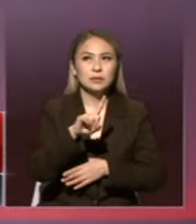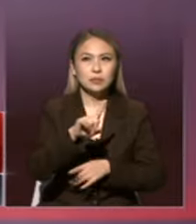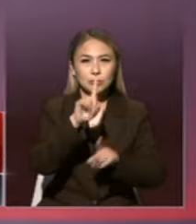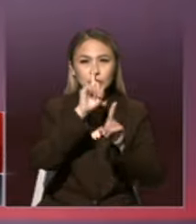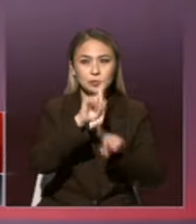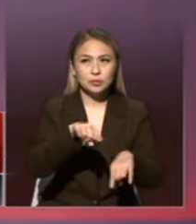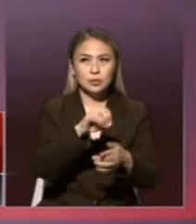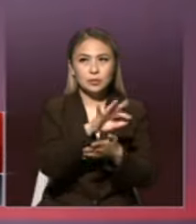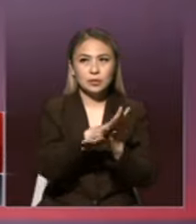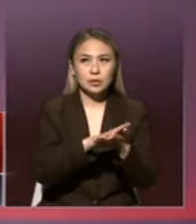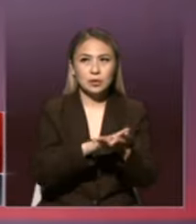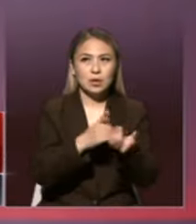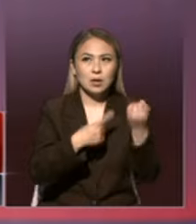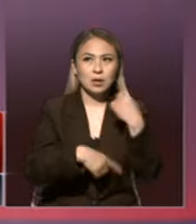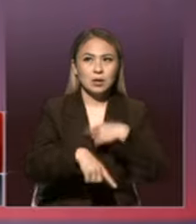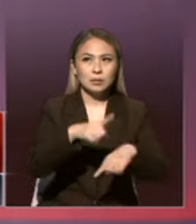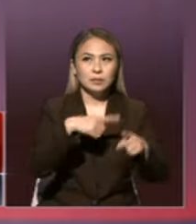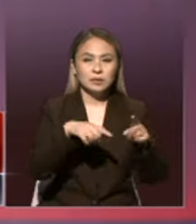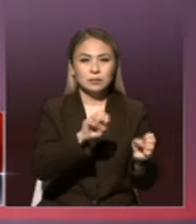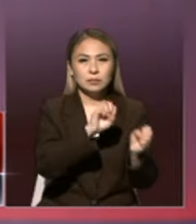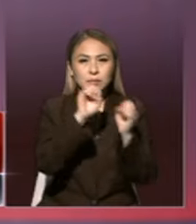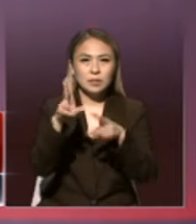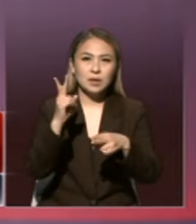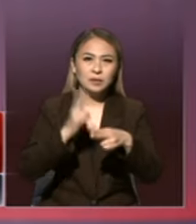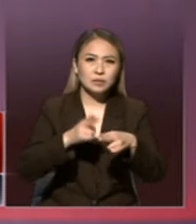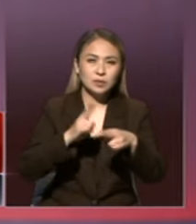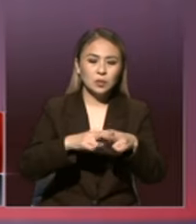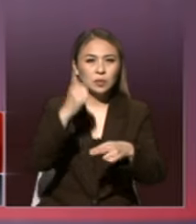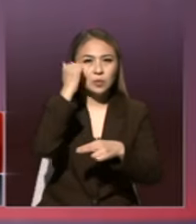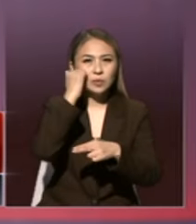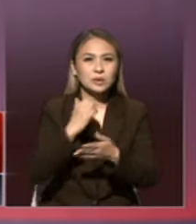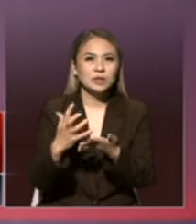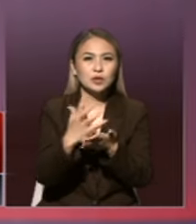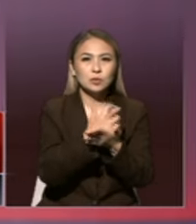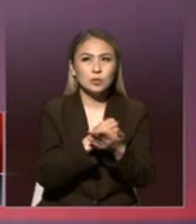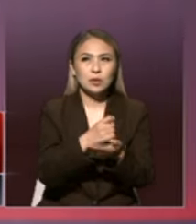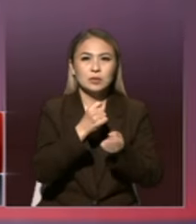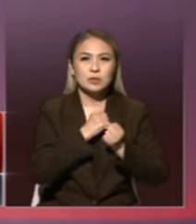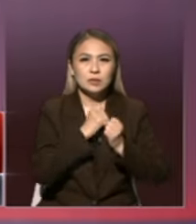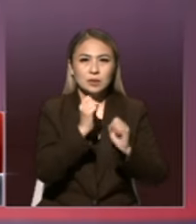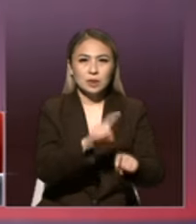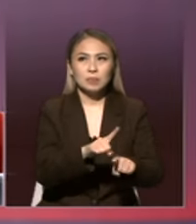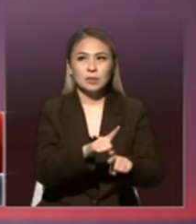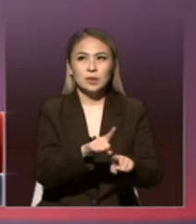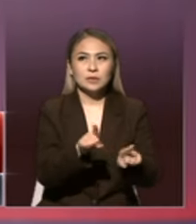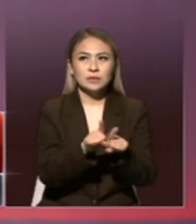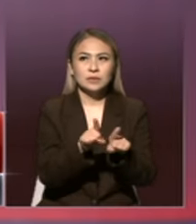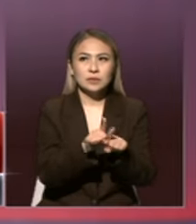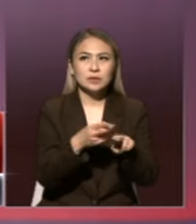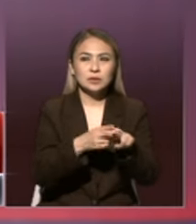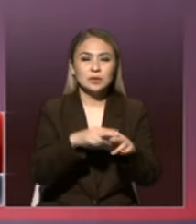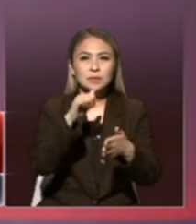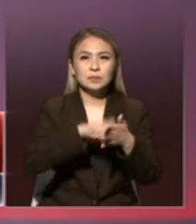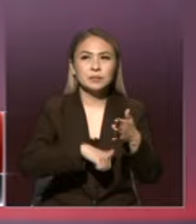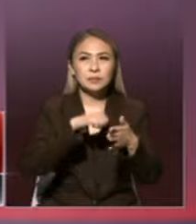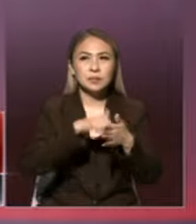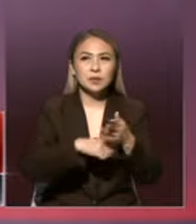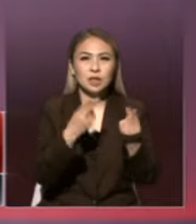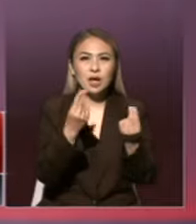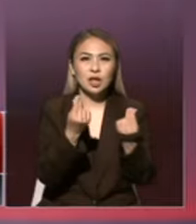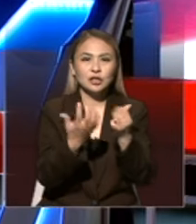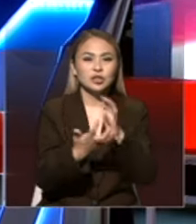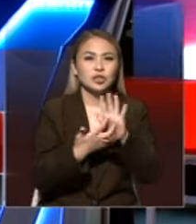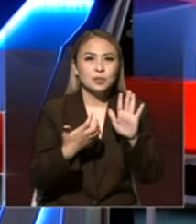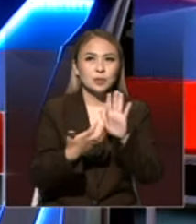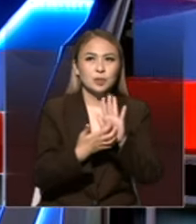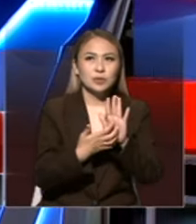болып. Оны аппаратты жаңағы металлонға тапсыра ма, утилизацияға тапсыра ма, ол өзінің шаруасы. Мұны салдар себебі осы ақшаның